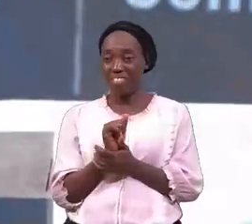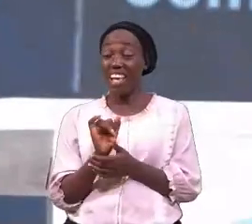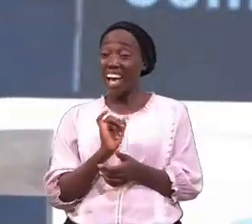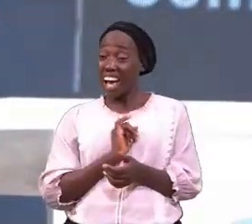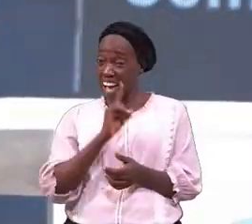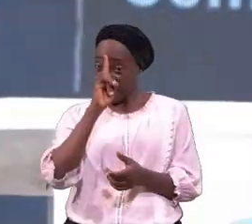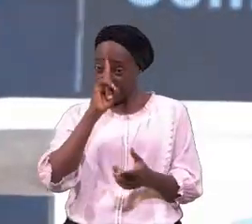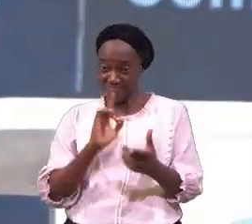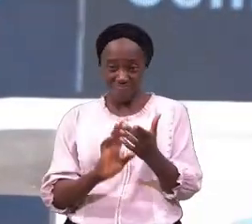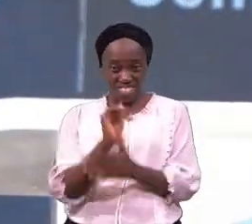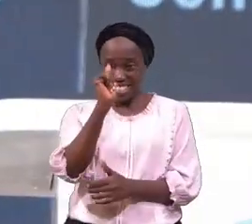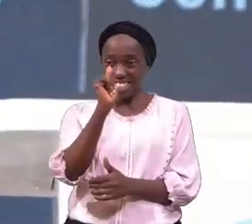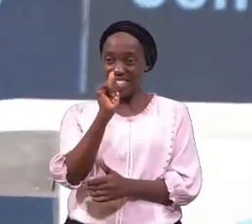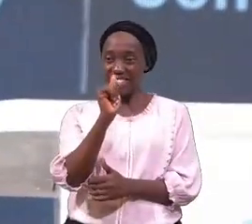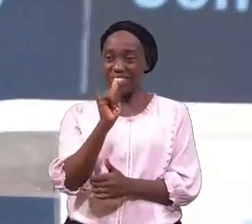Je crois.